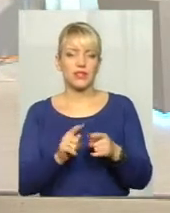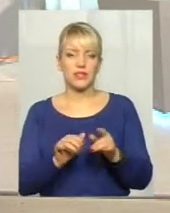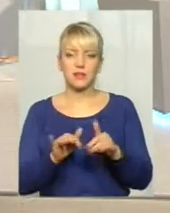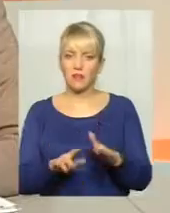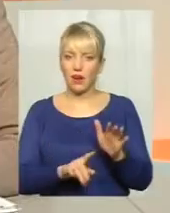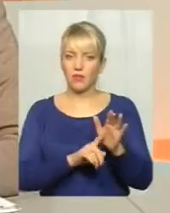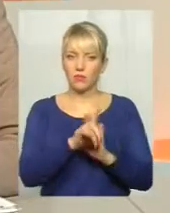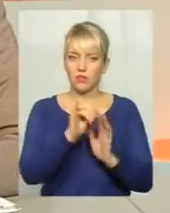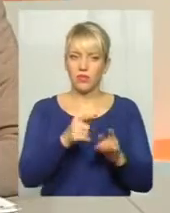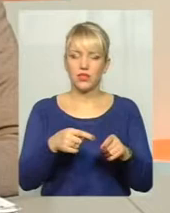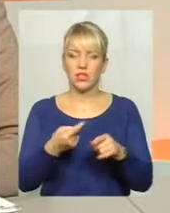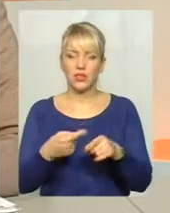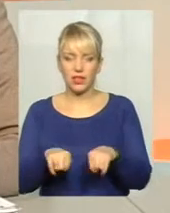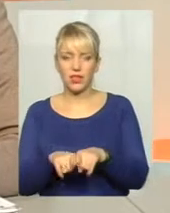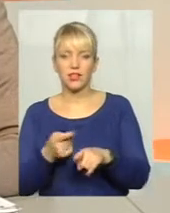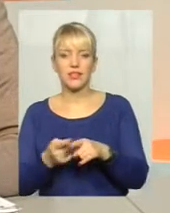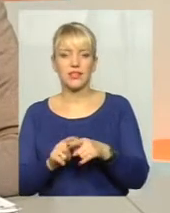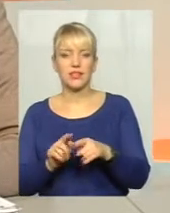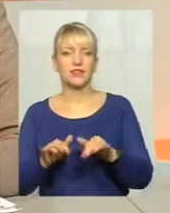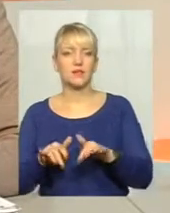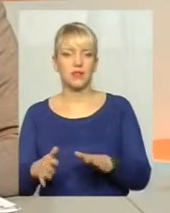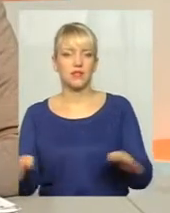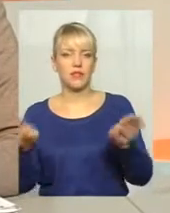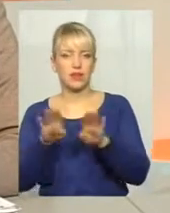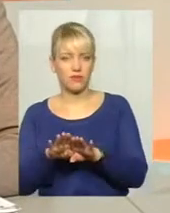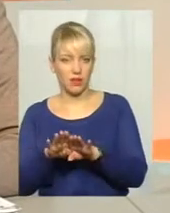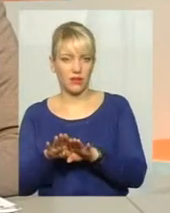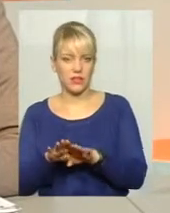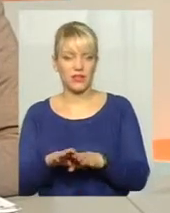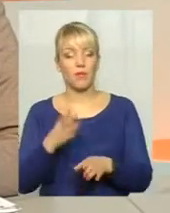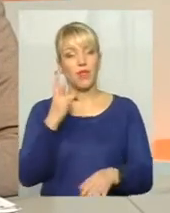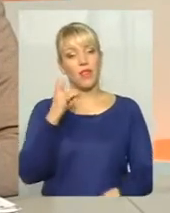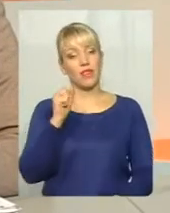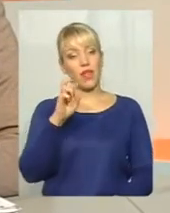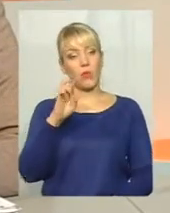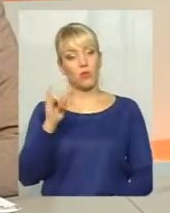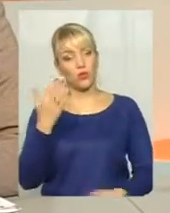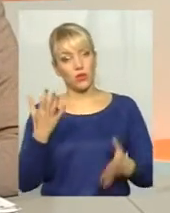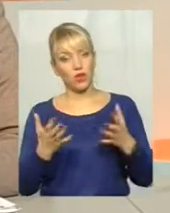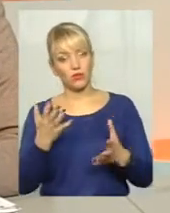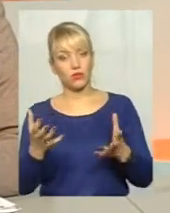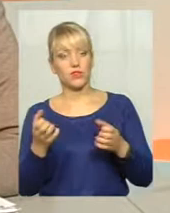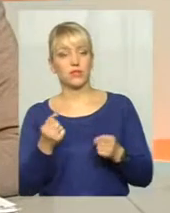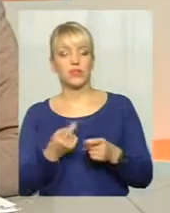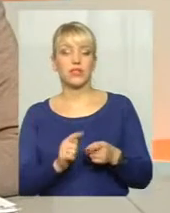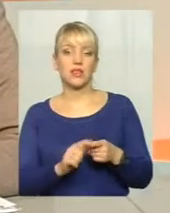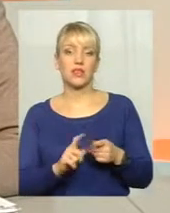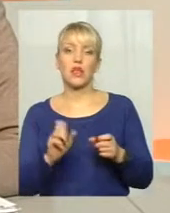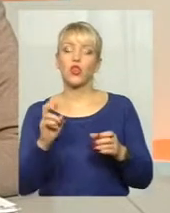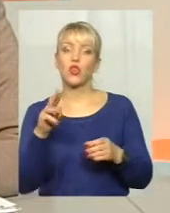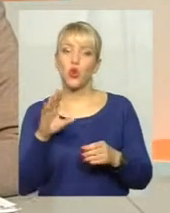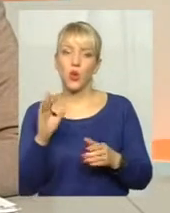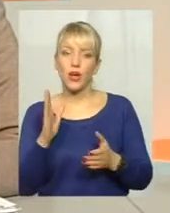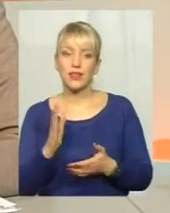і закривалися через деякий час. НАБУ, якщо візьметься за це, є якась все-таки,